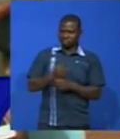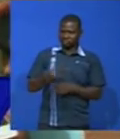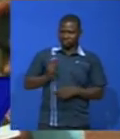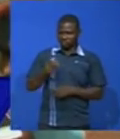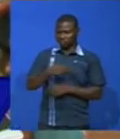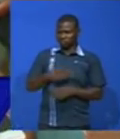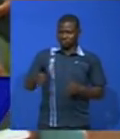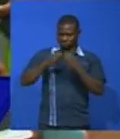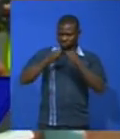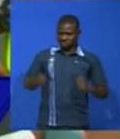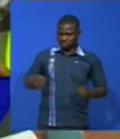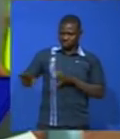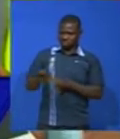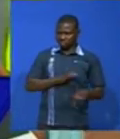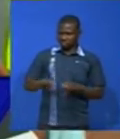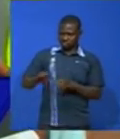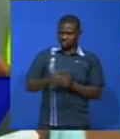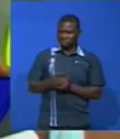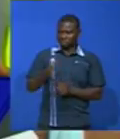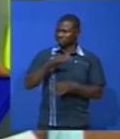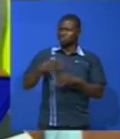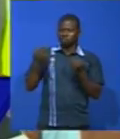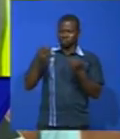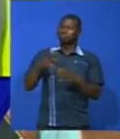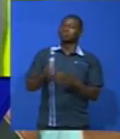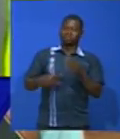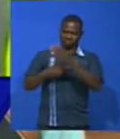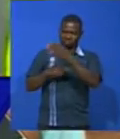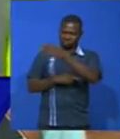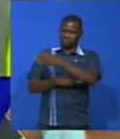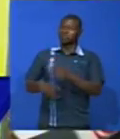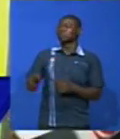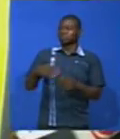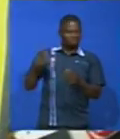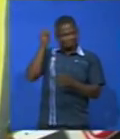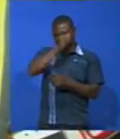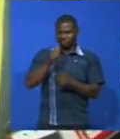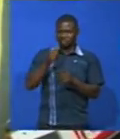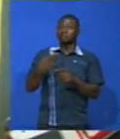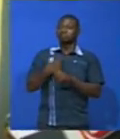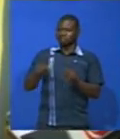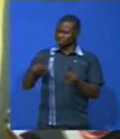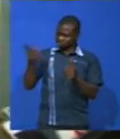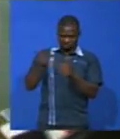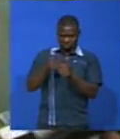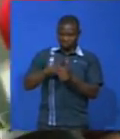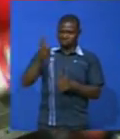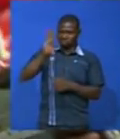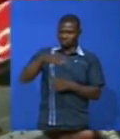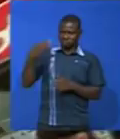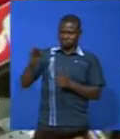multiples ponts mixtes sur toute l'Afrique, mais c'est vrai que c'est une première au Burkina Faso. Le fait d'avoir un ouvrage mixte nous